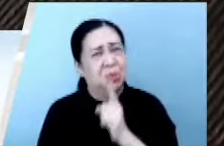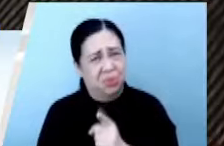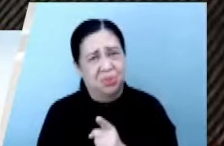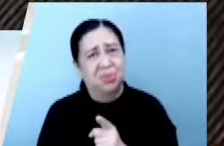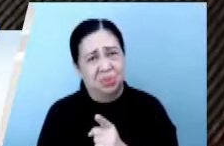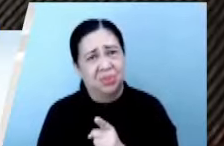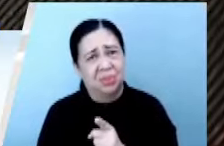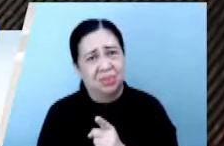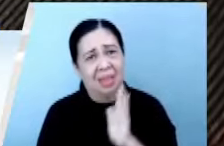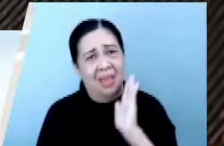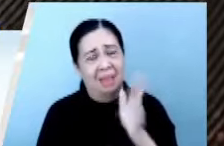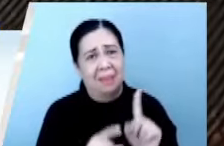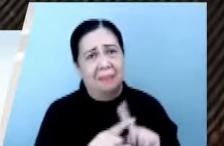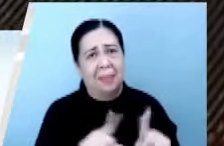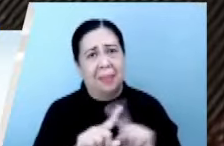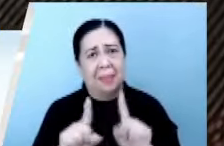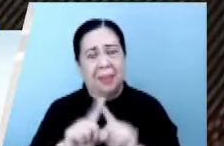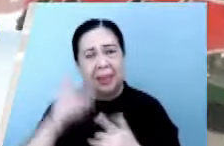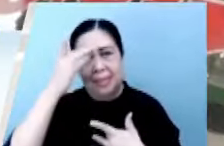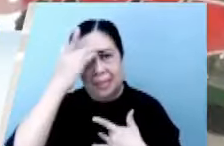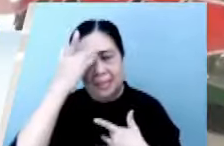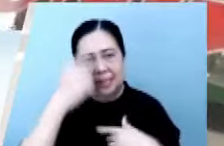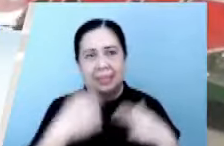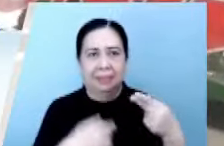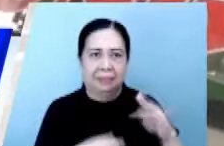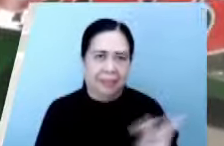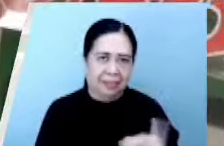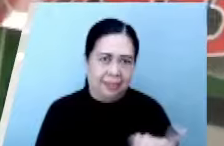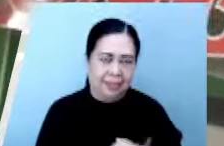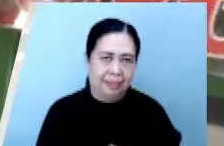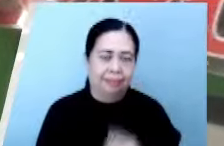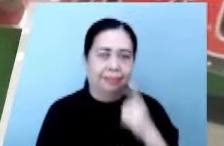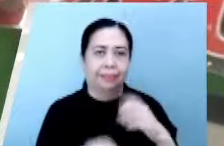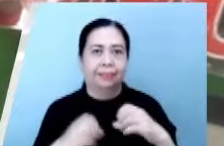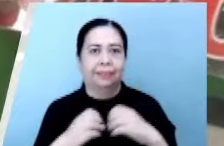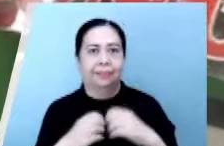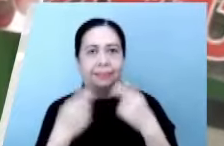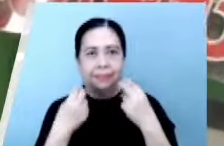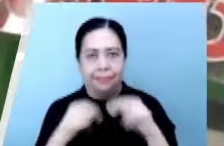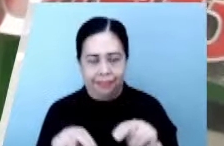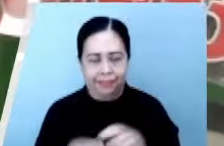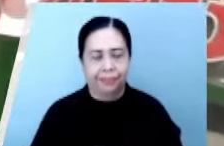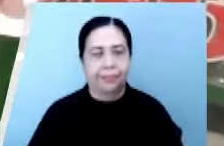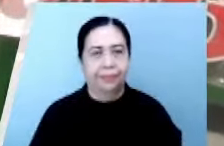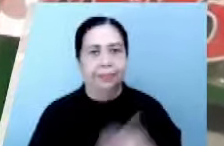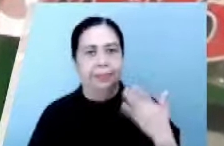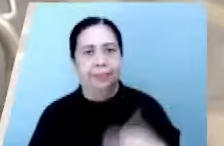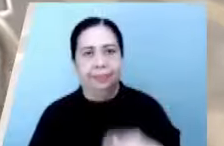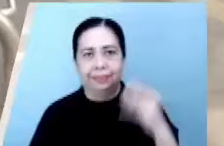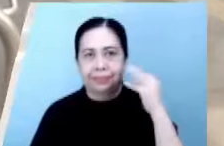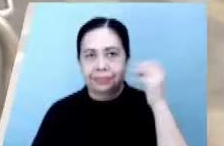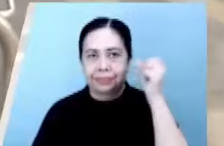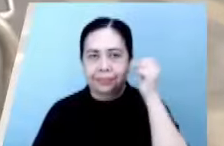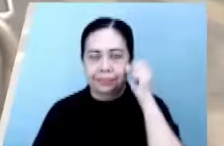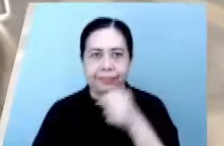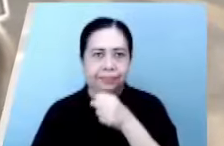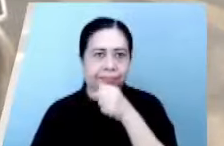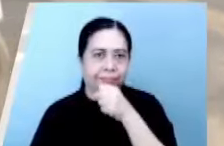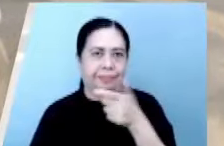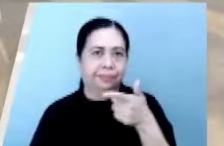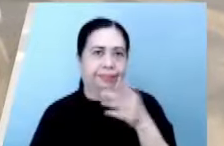iba't ibang sakit gaya ng hypertension. Para sa GMA Integrated News, Mark Salazar,